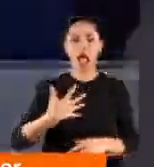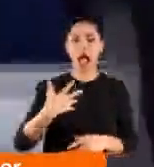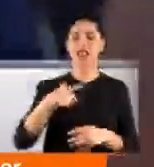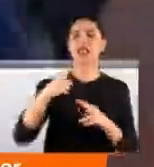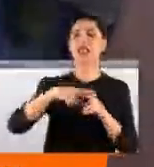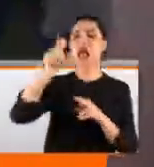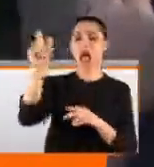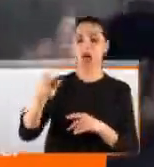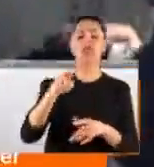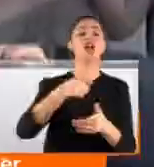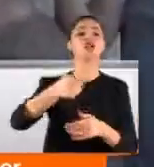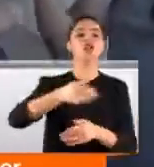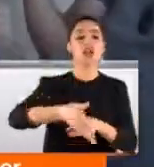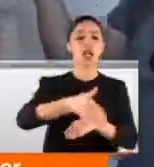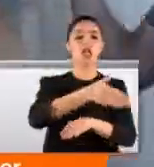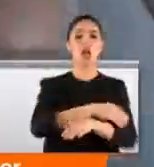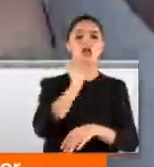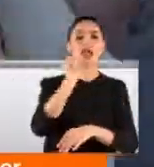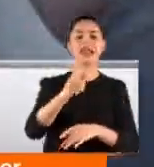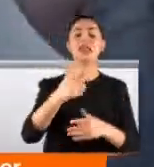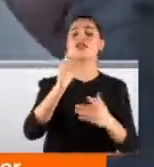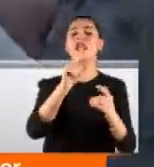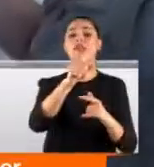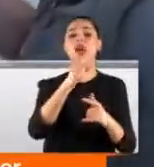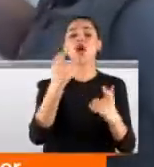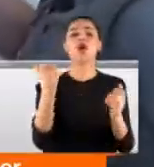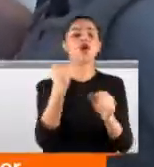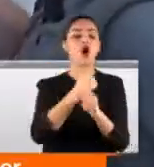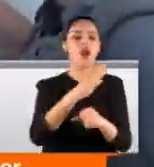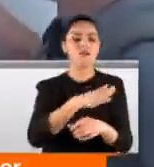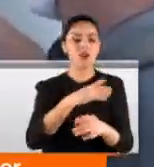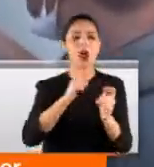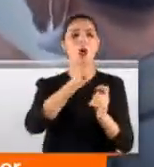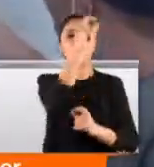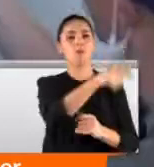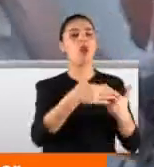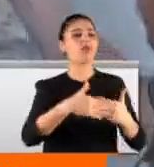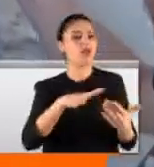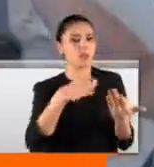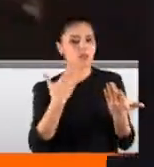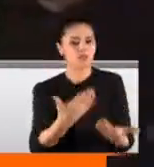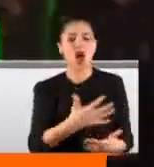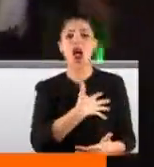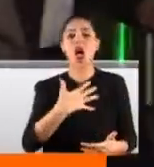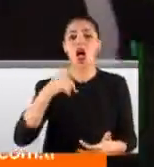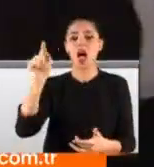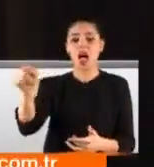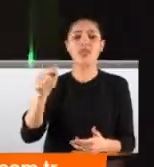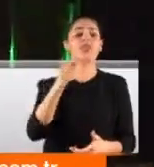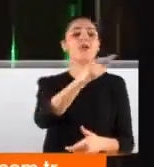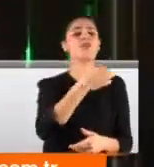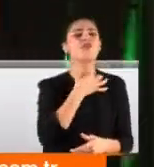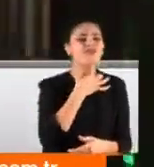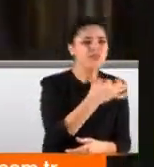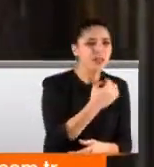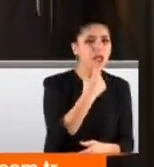Avcı cinayetten önce ilçe teşkilatında görevliydi ve Burak Erbay'la da oradan tanışıyordu. Anne Avcı'nın Erbay'dan